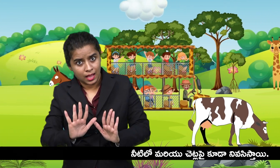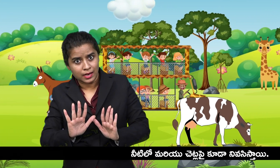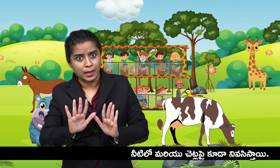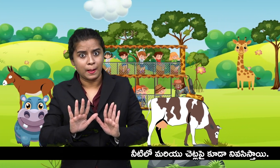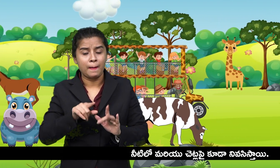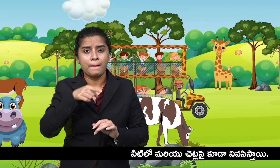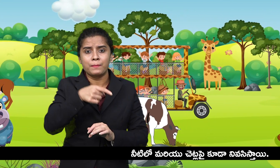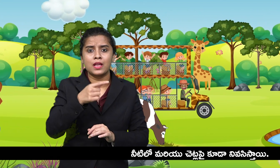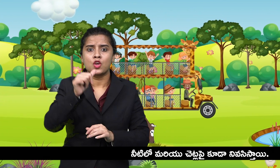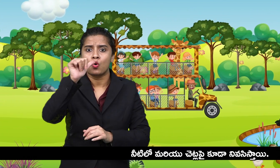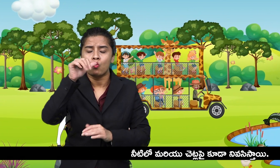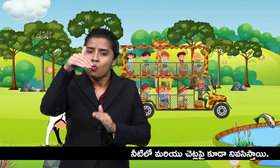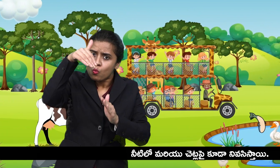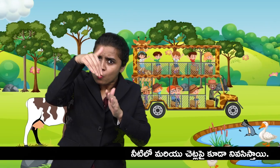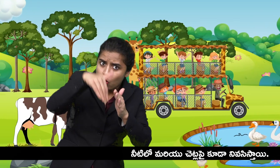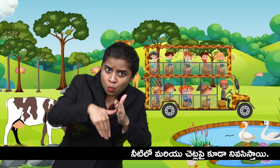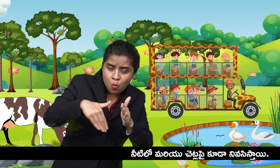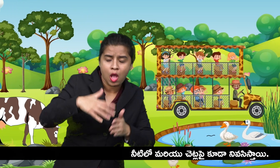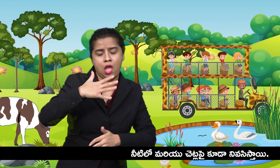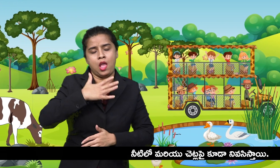నీటిలో మరియు చెట్లపై కూడా నివసిస్తాయి.